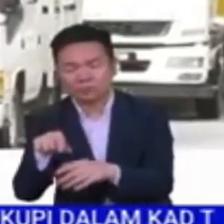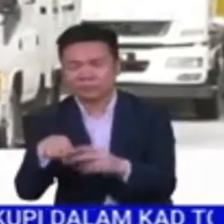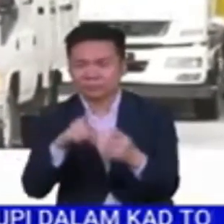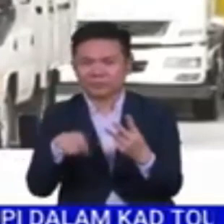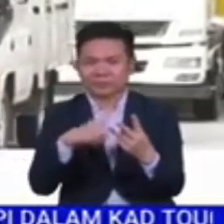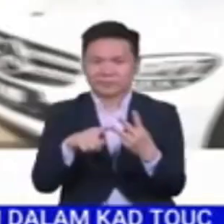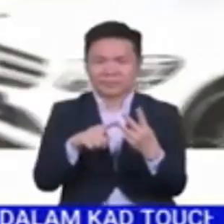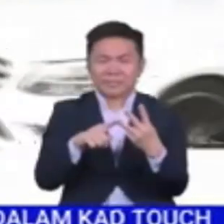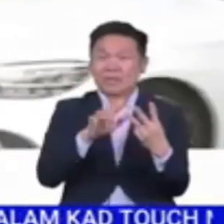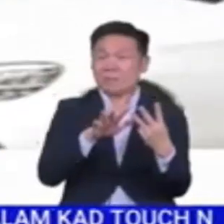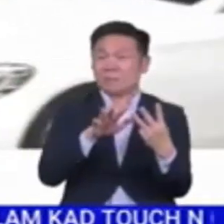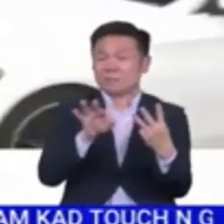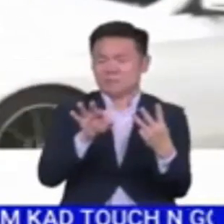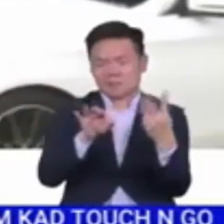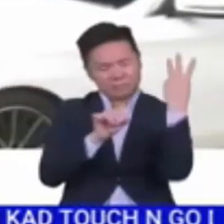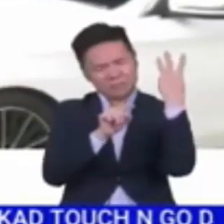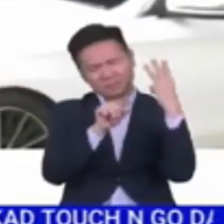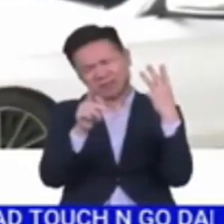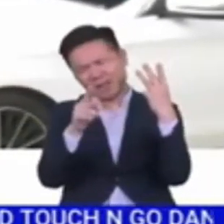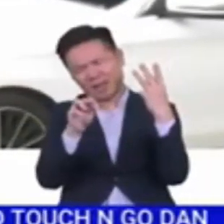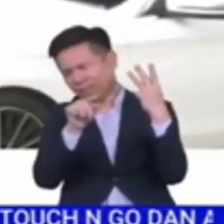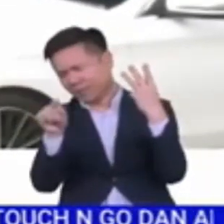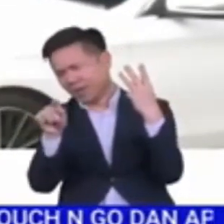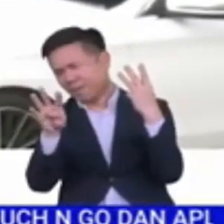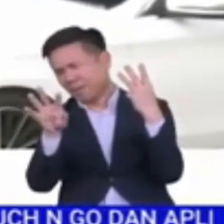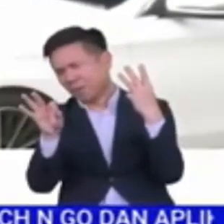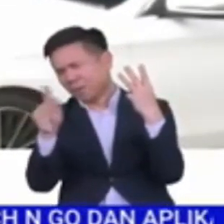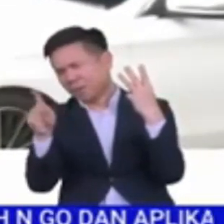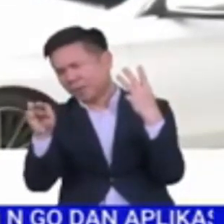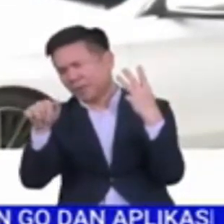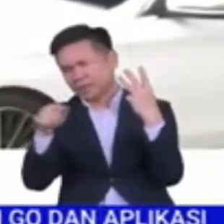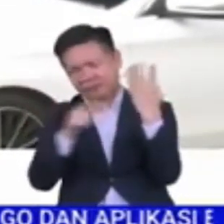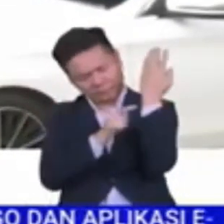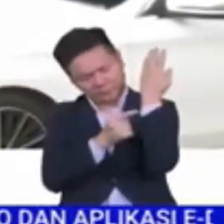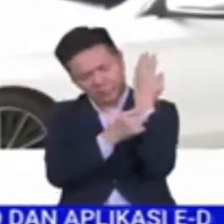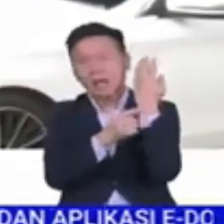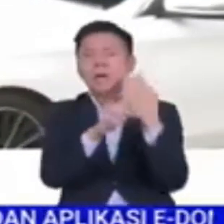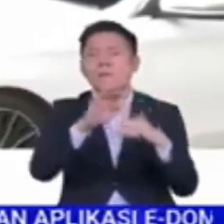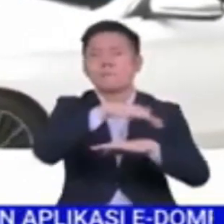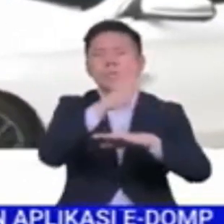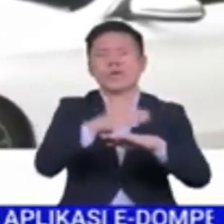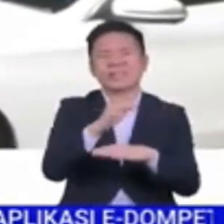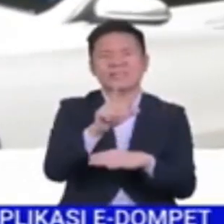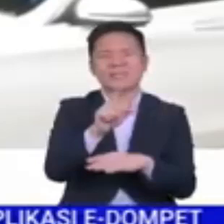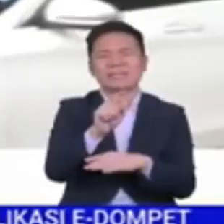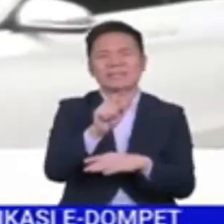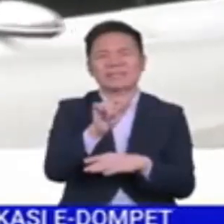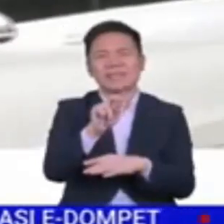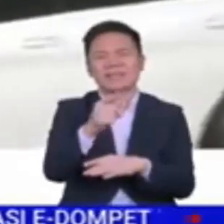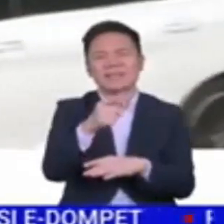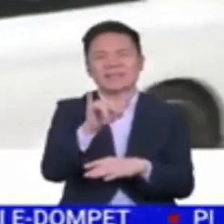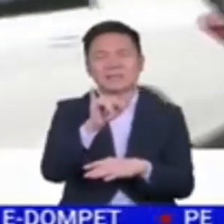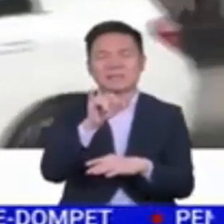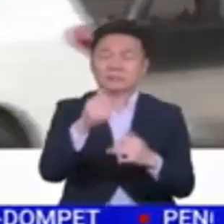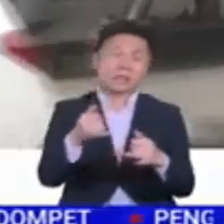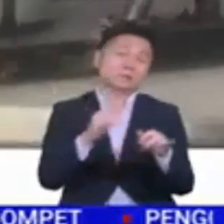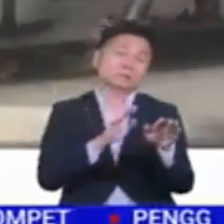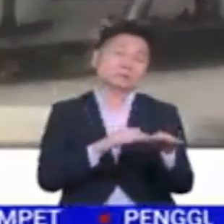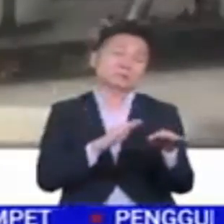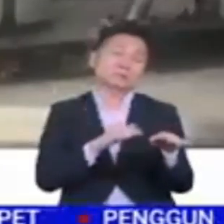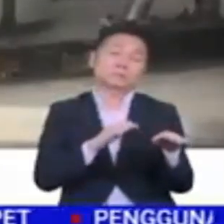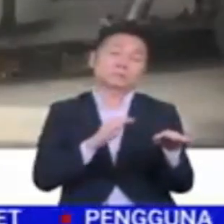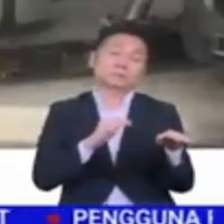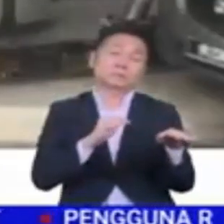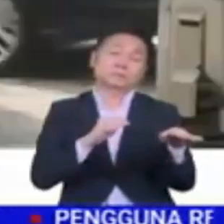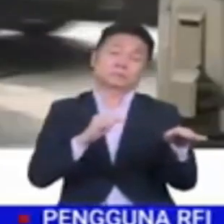kilometer 59 hingga kilometer 49 laluan Lentang Bukit Tinggi. Situasi ini sudah pasti ramai pengguna lebuh